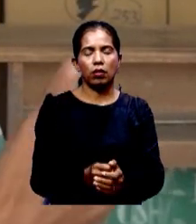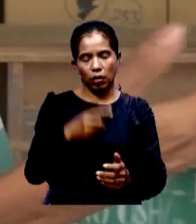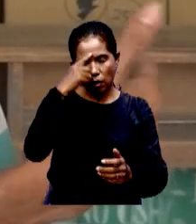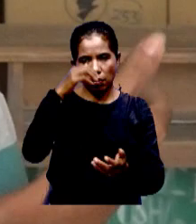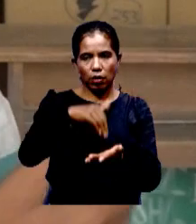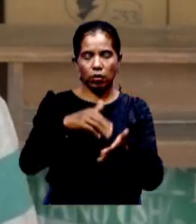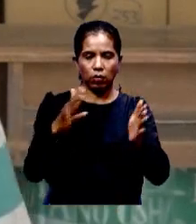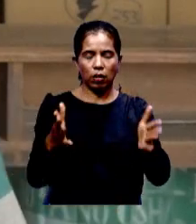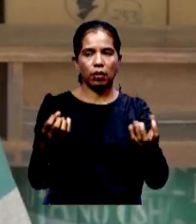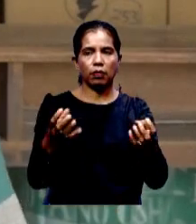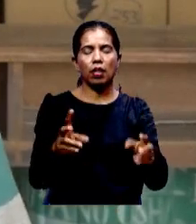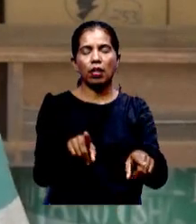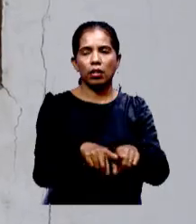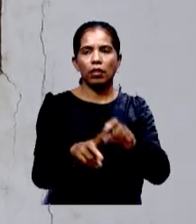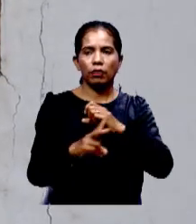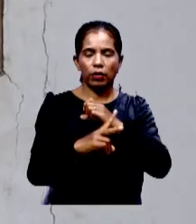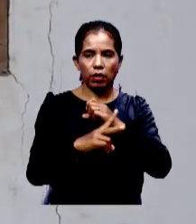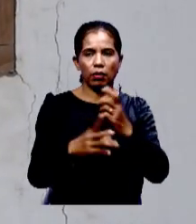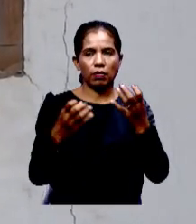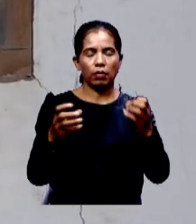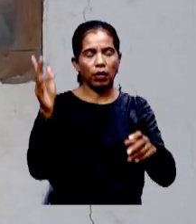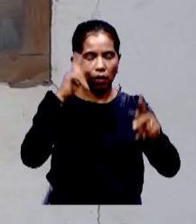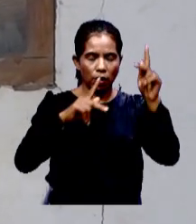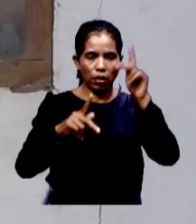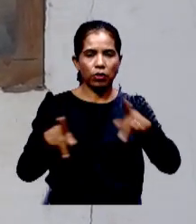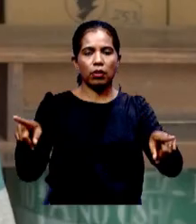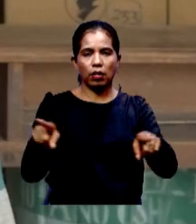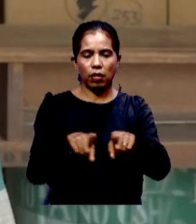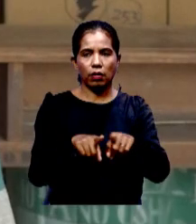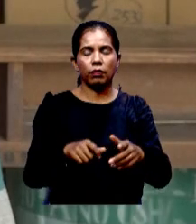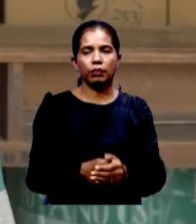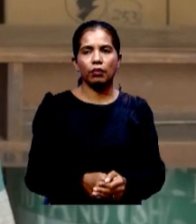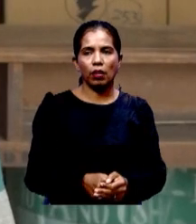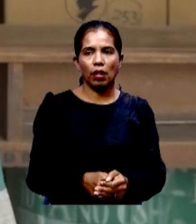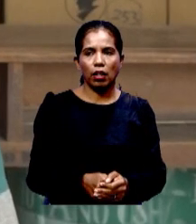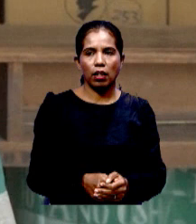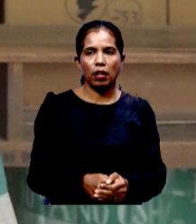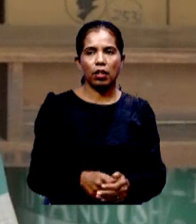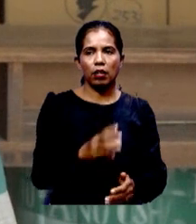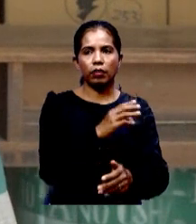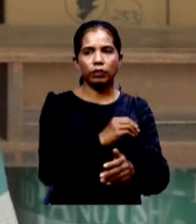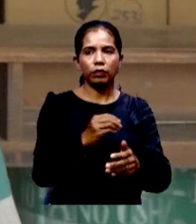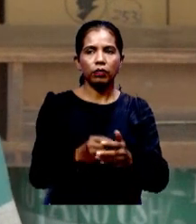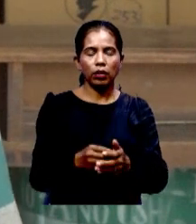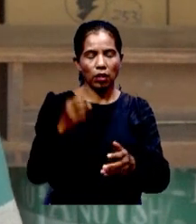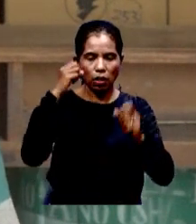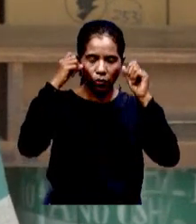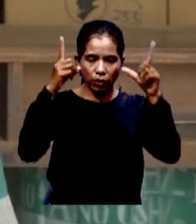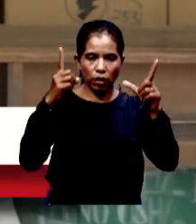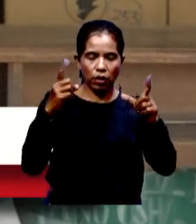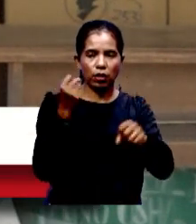studente barak, saya vítima bebek ona ba kazu hanesang. Ya momentu abisu lau hela derpenti fatuk tamu mai